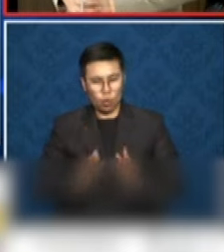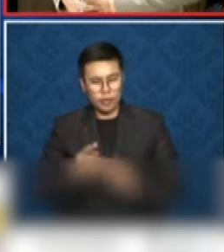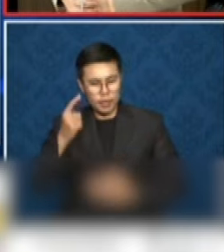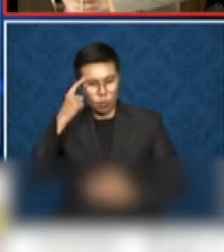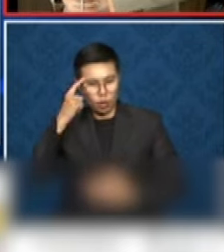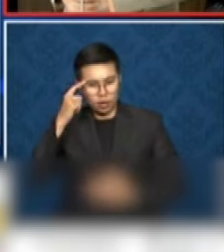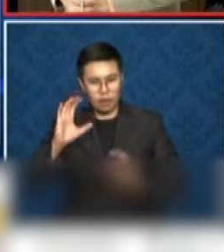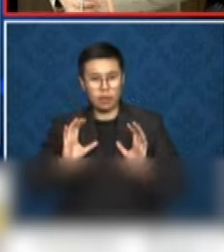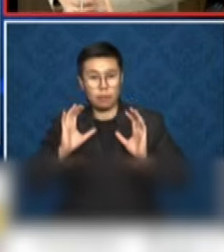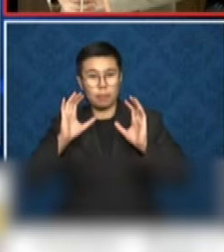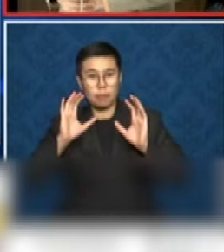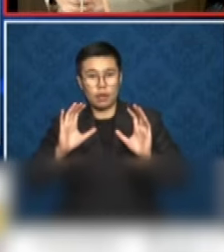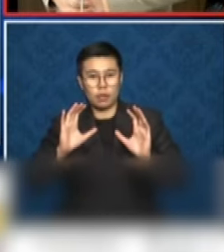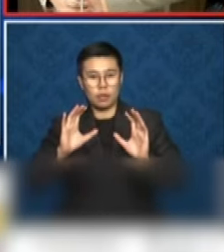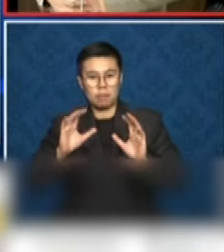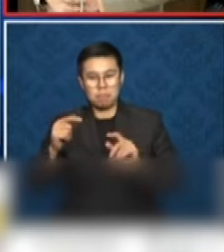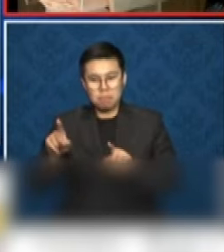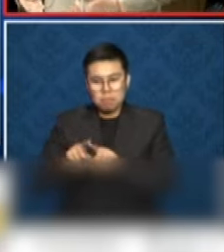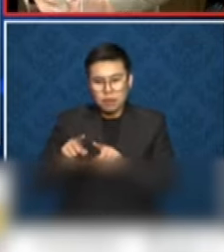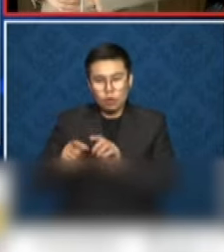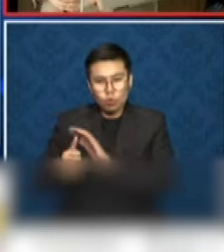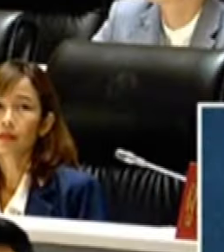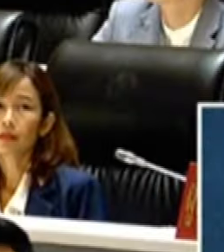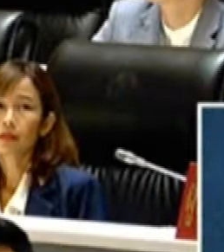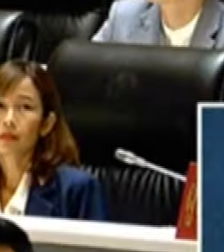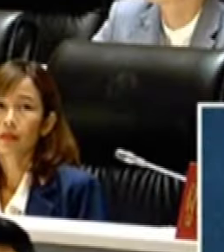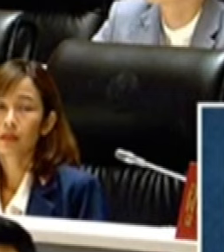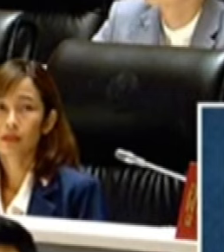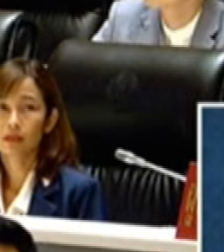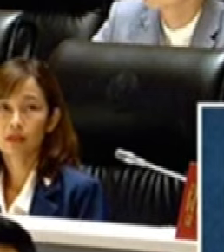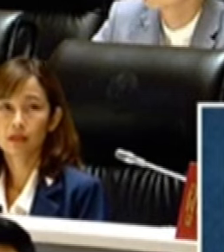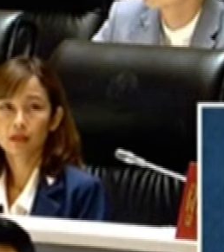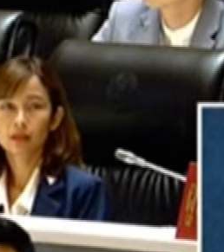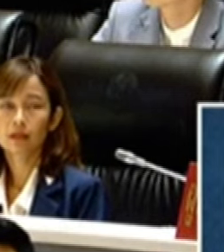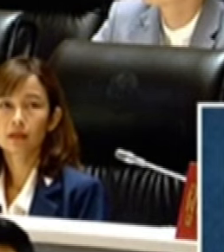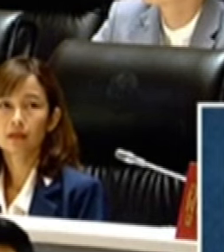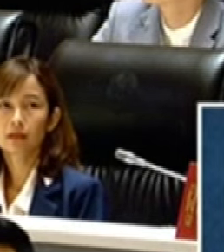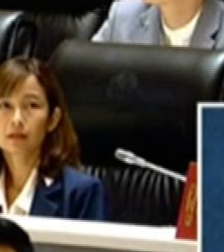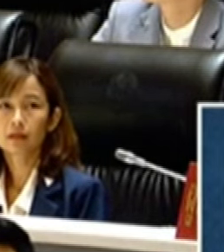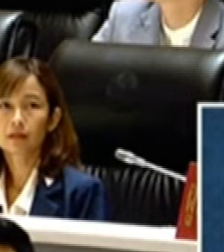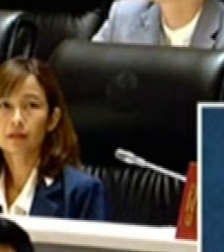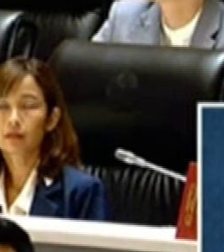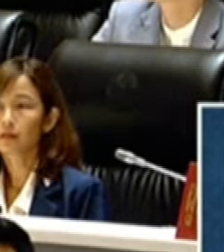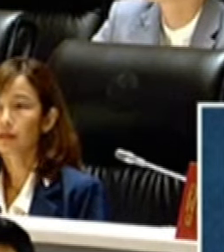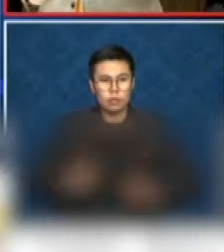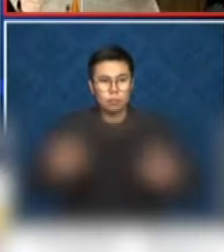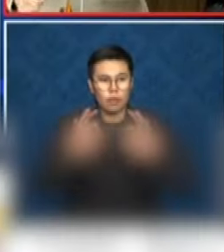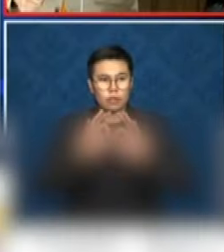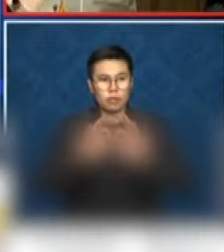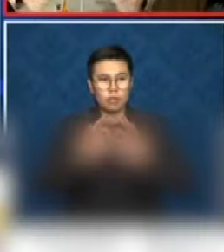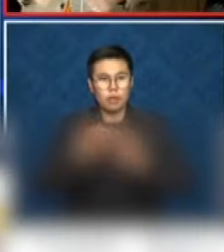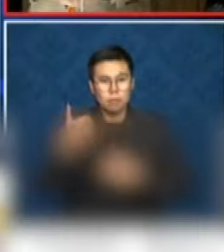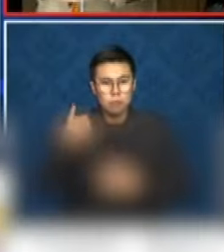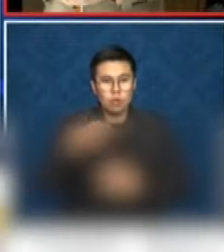ผู้ที่อยู่เบื้องหลังกลุ่มคนเหล่านี้มาตรการรักษาความปลอดภัย เขาบอกว่าที่ถูกเอื้อนเอ่ยเนี่ยโดยบุคคลส